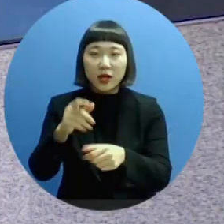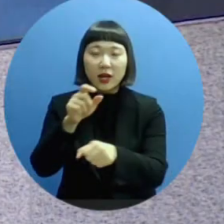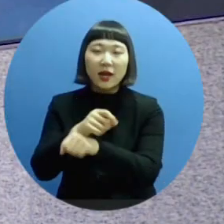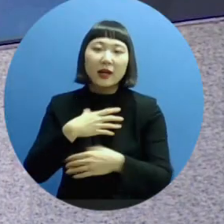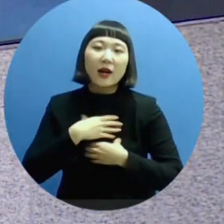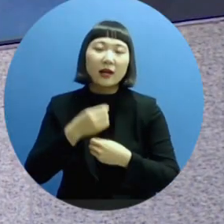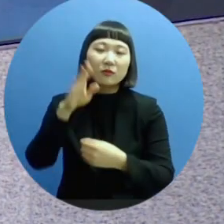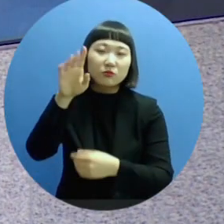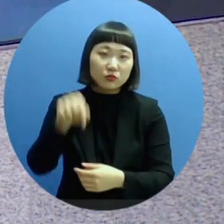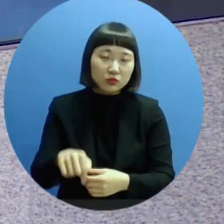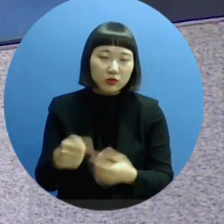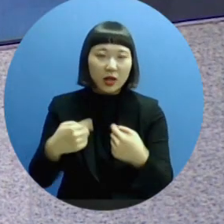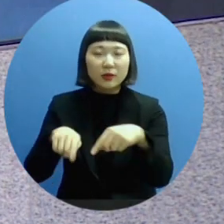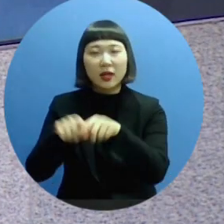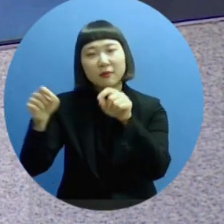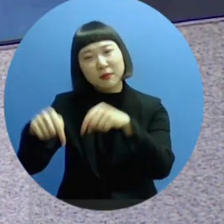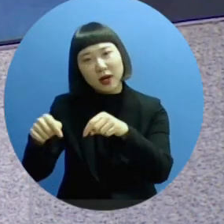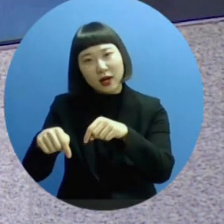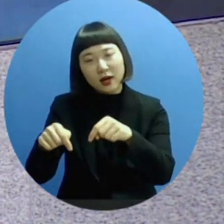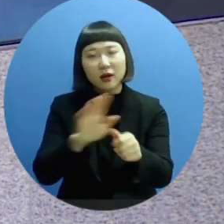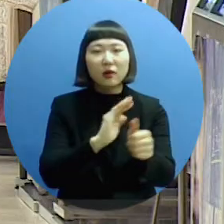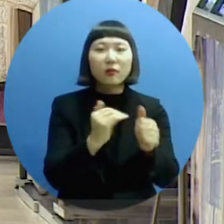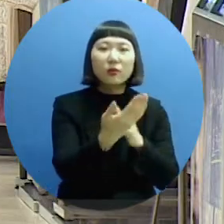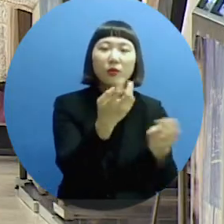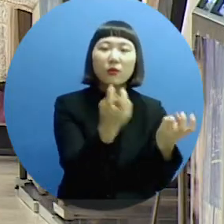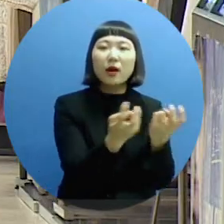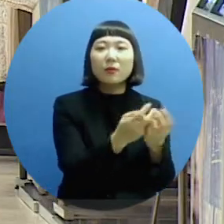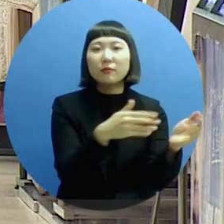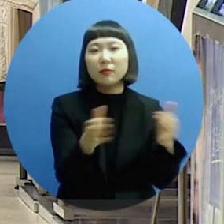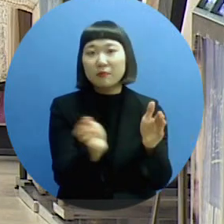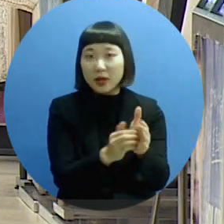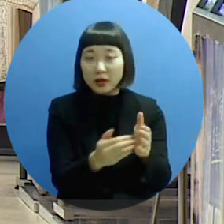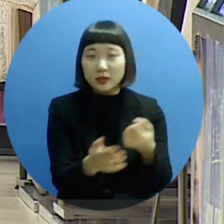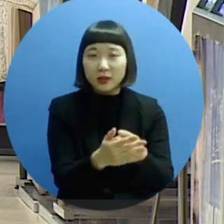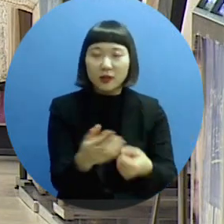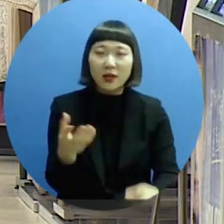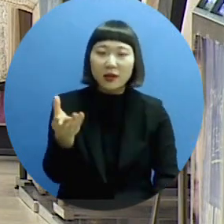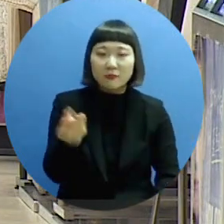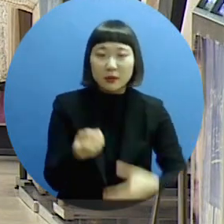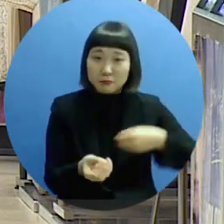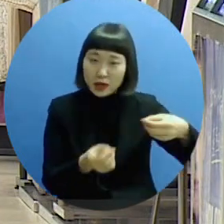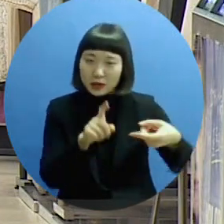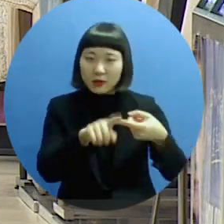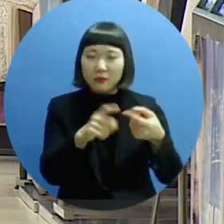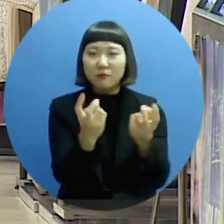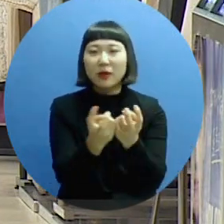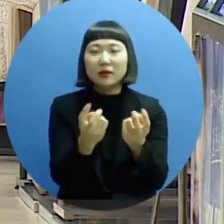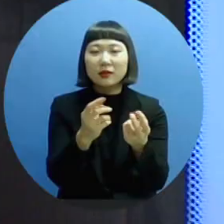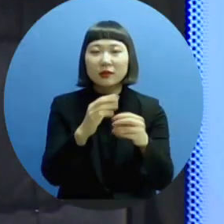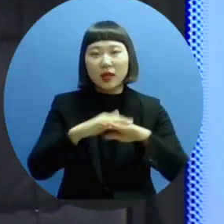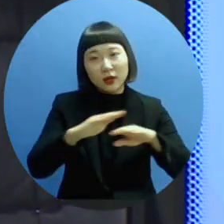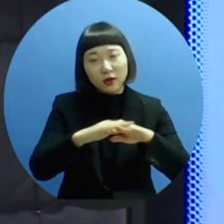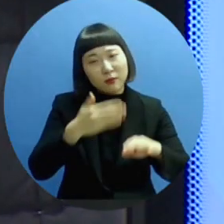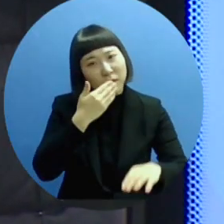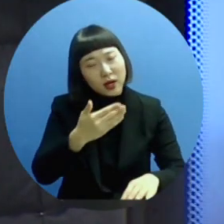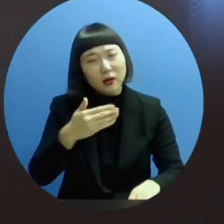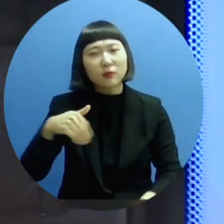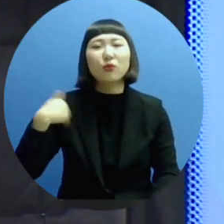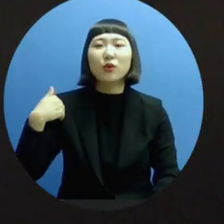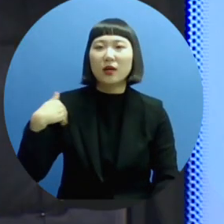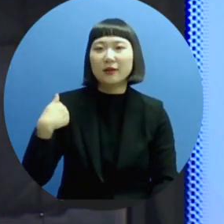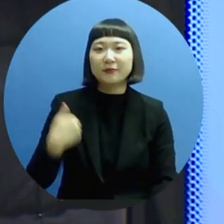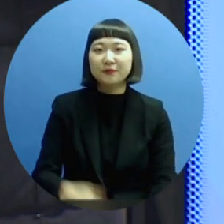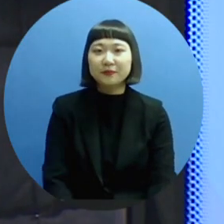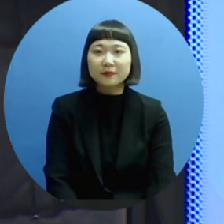임전차인 보호 대책을 마련한 가운데 지하상가 재임대 사태가 일단락될 수 있을지 관심이 모아지고 있습니다. 헬로TV